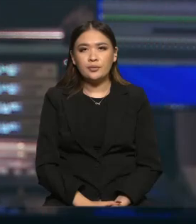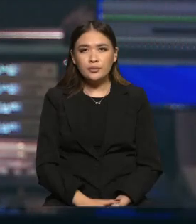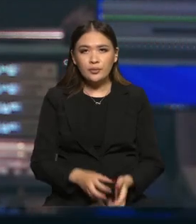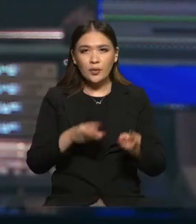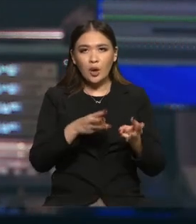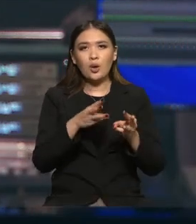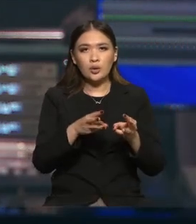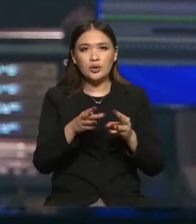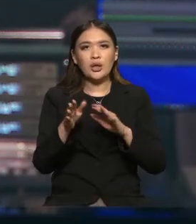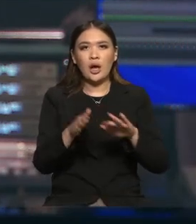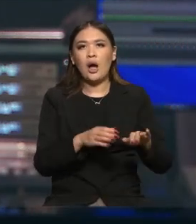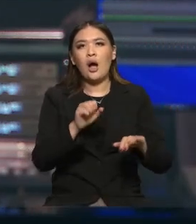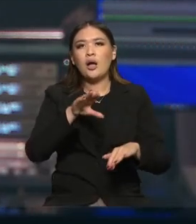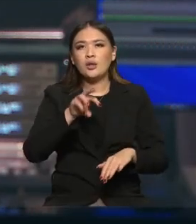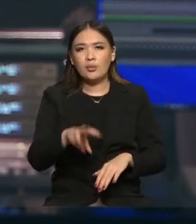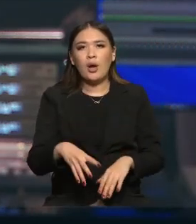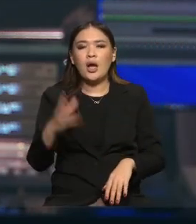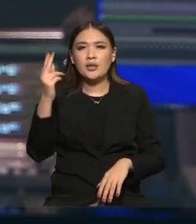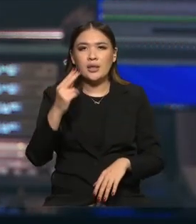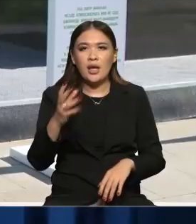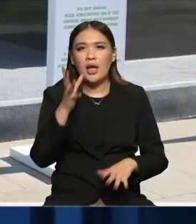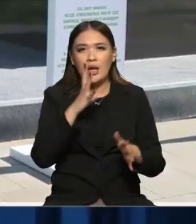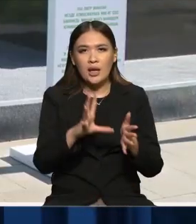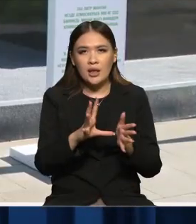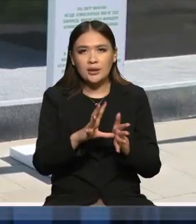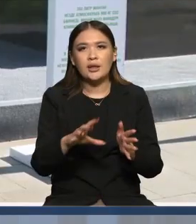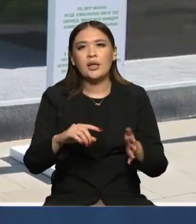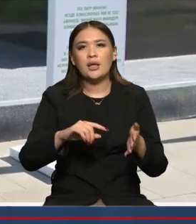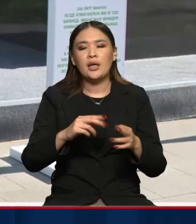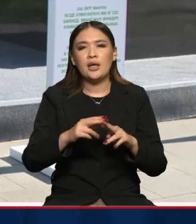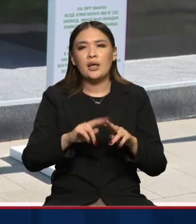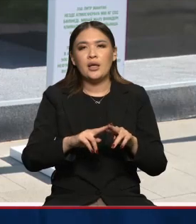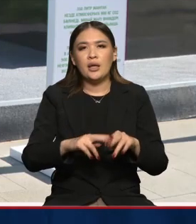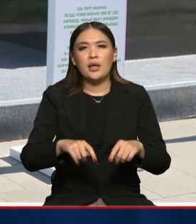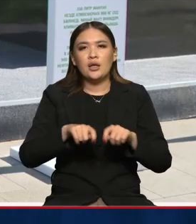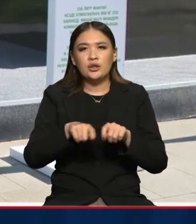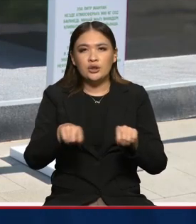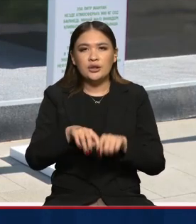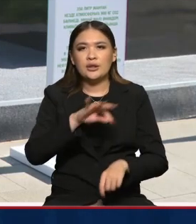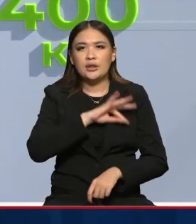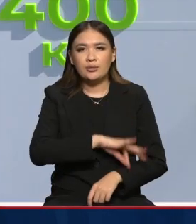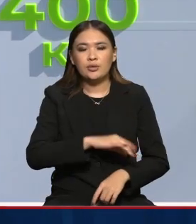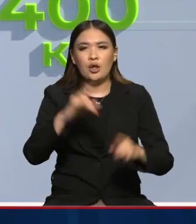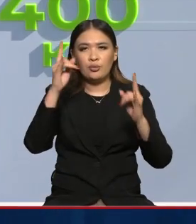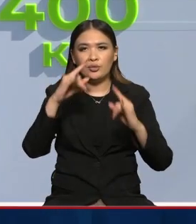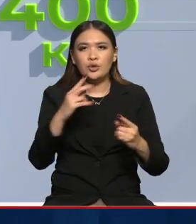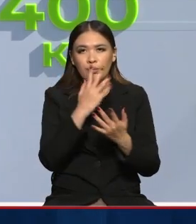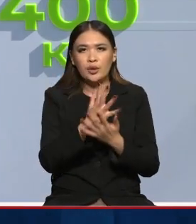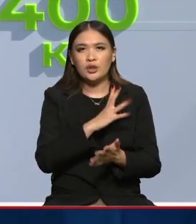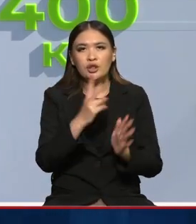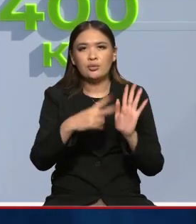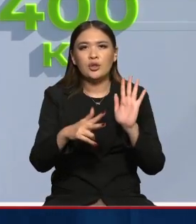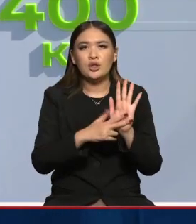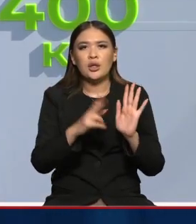Көмірдің орнына атом. Астанада электр энергиясын өндірудің тиімді жолын көрсететін шағын мүсін орнатылды.